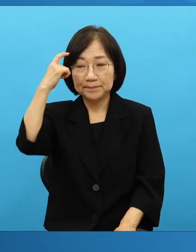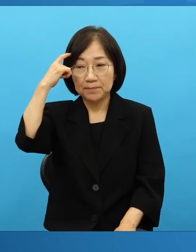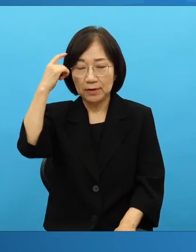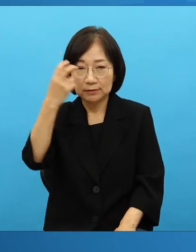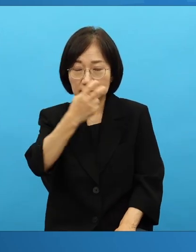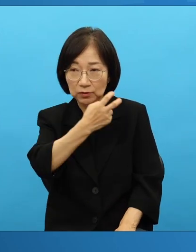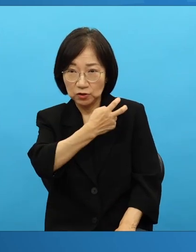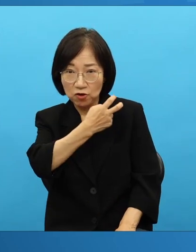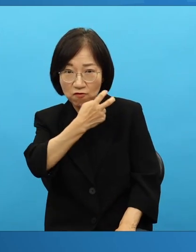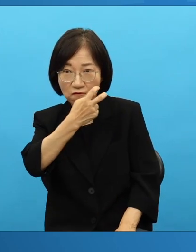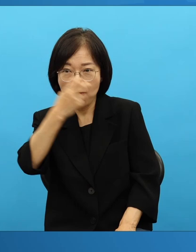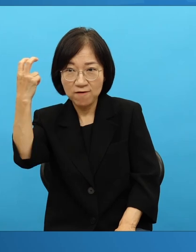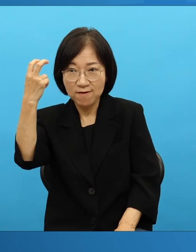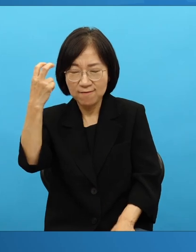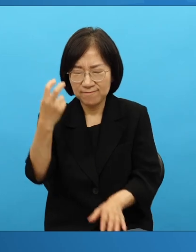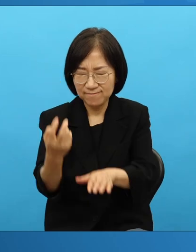있어.